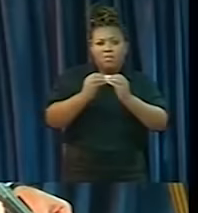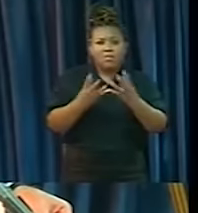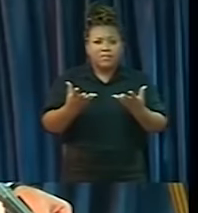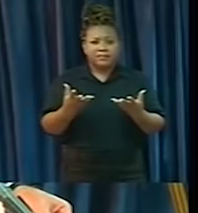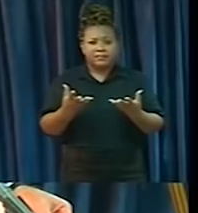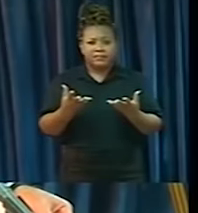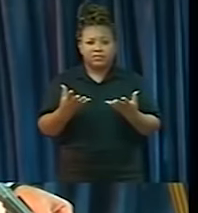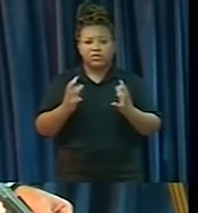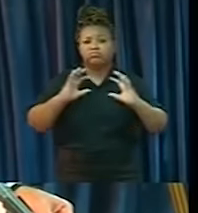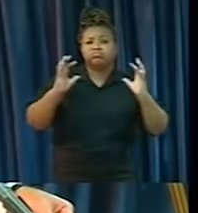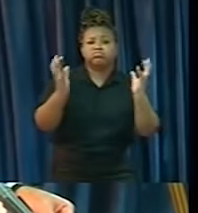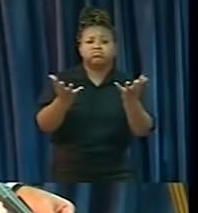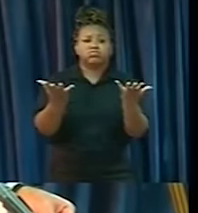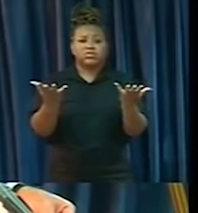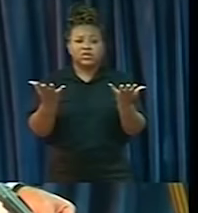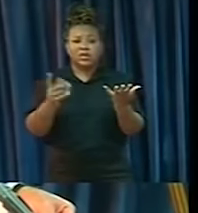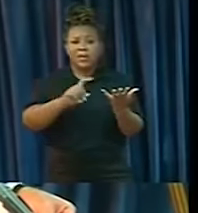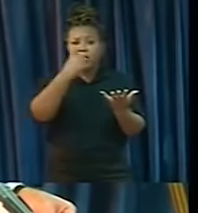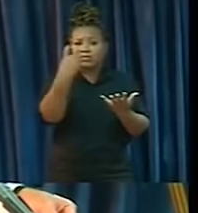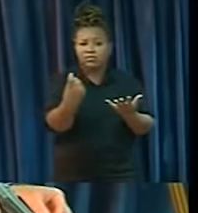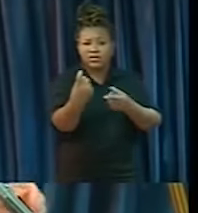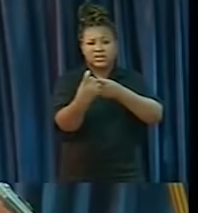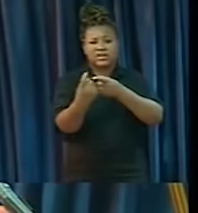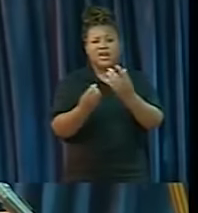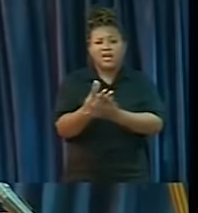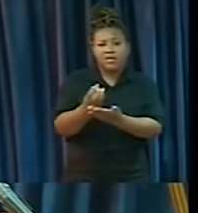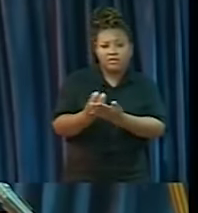position et recommandation légale qui nous tiennent gagnant.